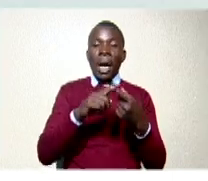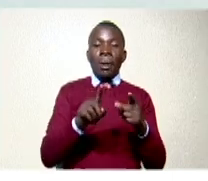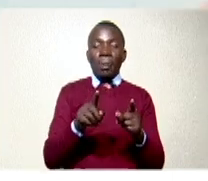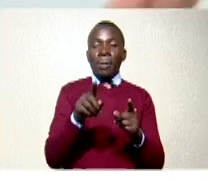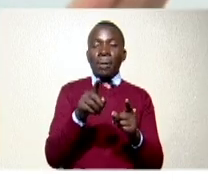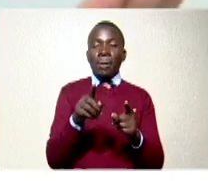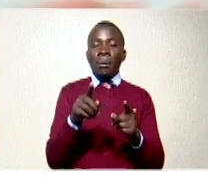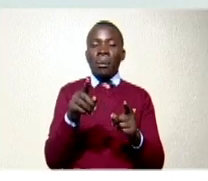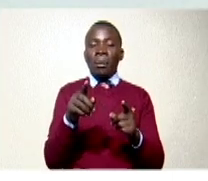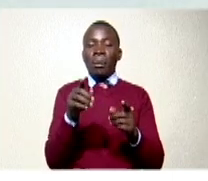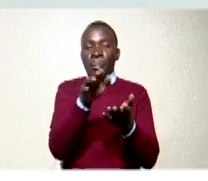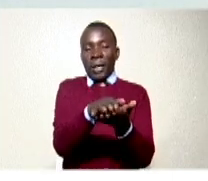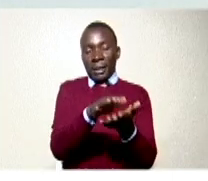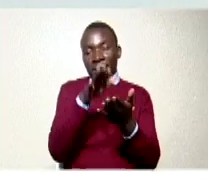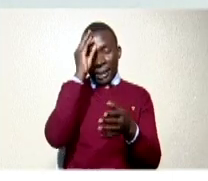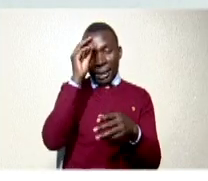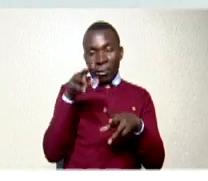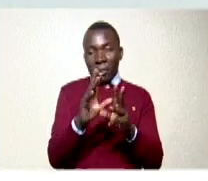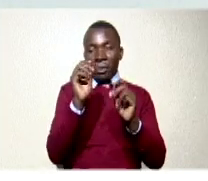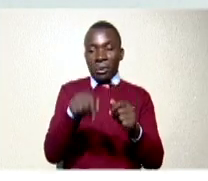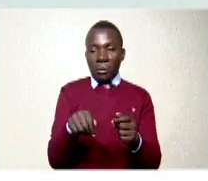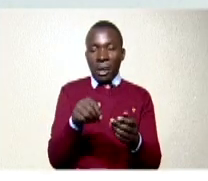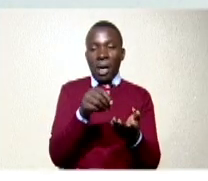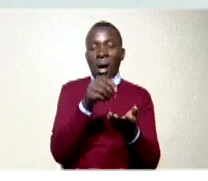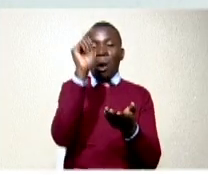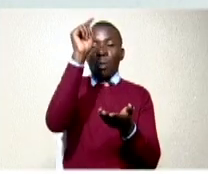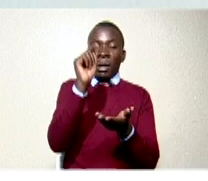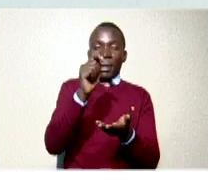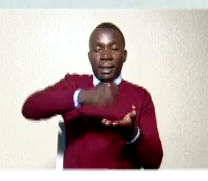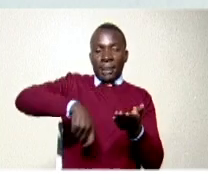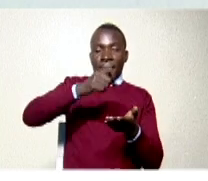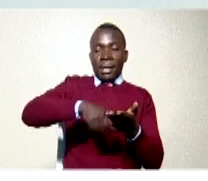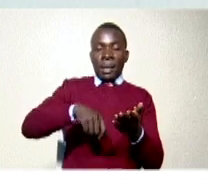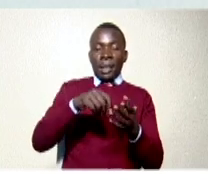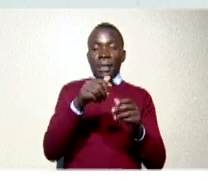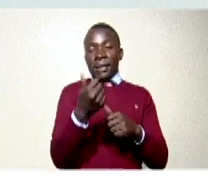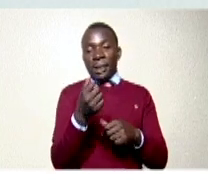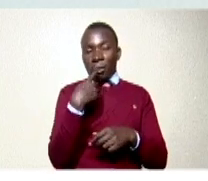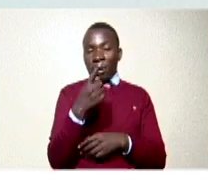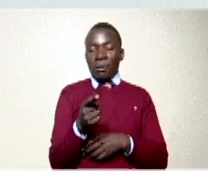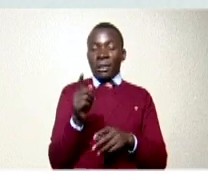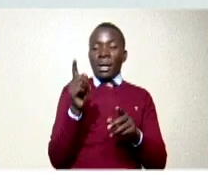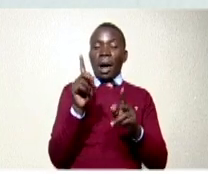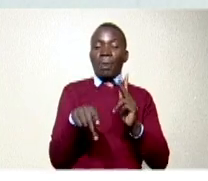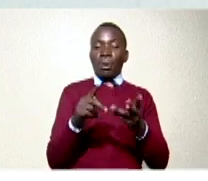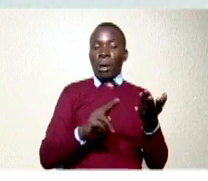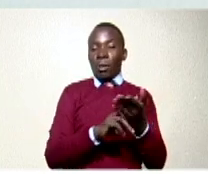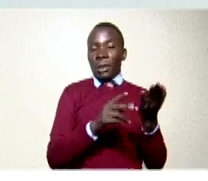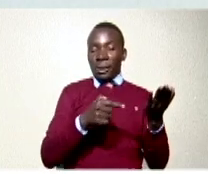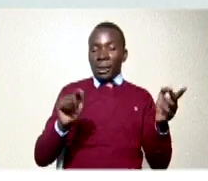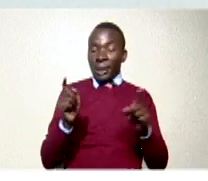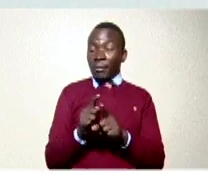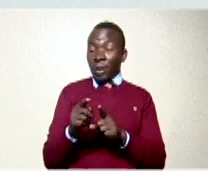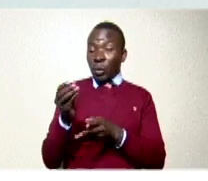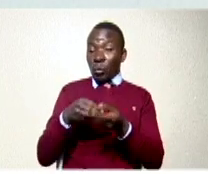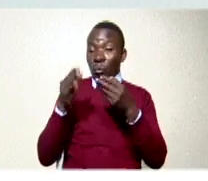hasi ntacyazamutse kandi nkuko yabonye mu mare twatanze abantu bakoresha iriya koranabuhanga ryo gucuruza bakoresheje telefone batwakoresha